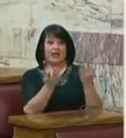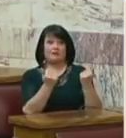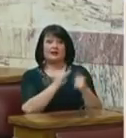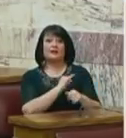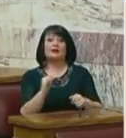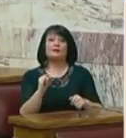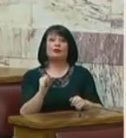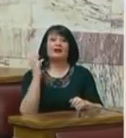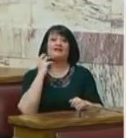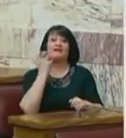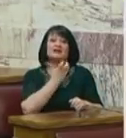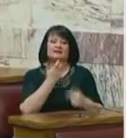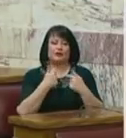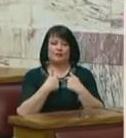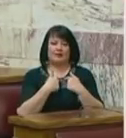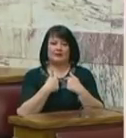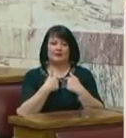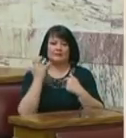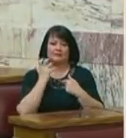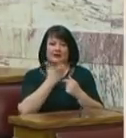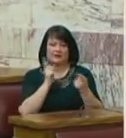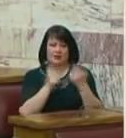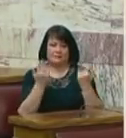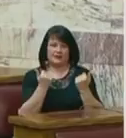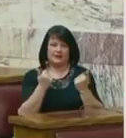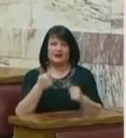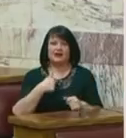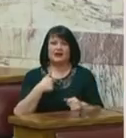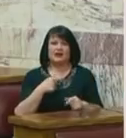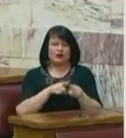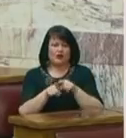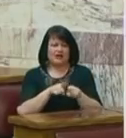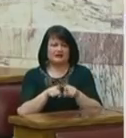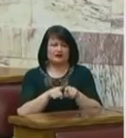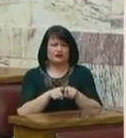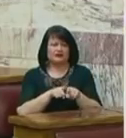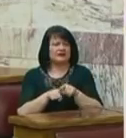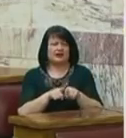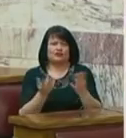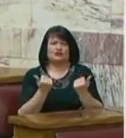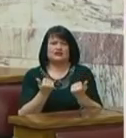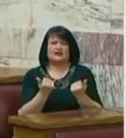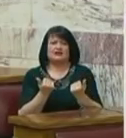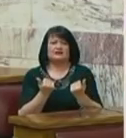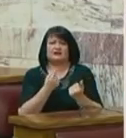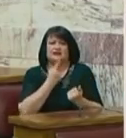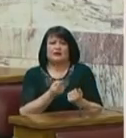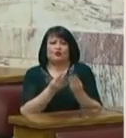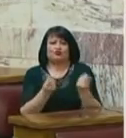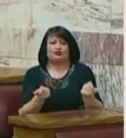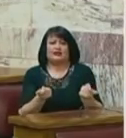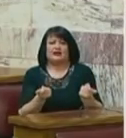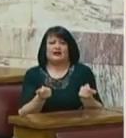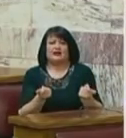Ευάγγελο Βενιζέλο. Μα πώς δεν με συναντήσει? Εγώ είμαι παντελώς άσχετος με το θέμα. Δεν έχω να πω τίποτα επί της ουσίας. Ευτυχώς